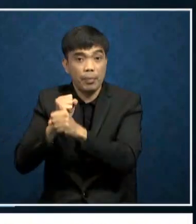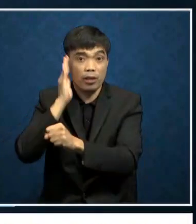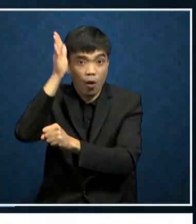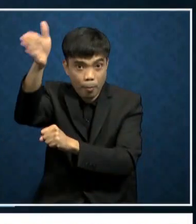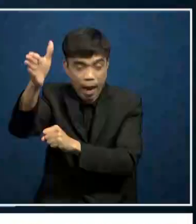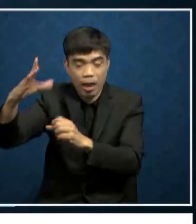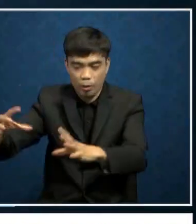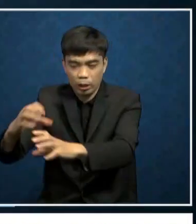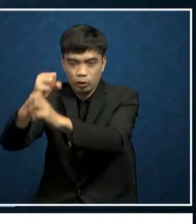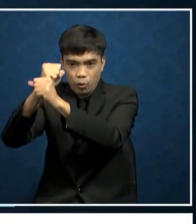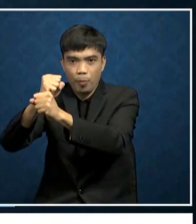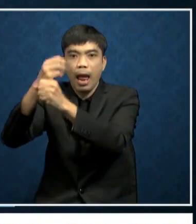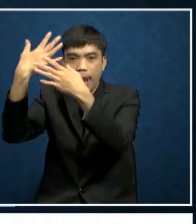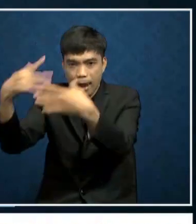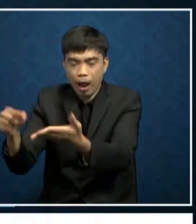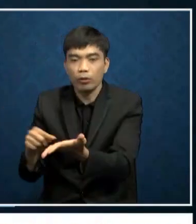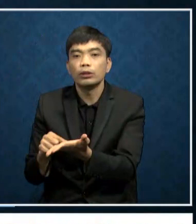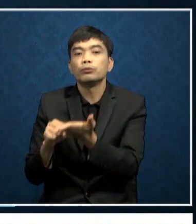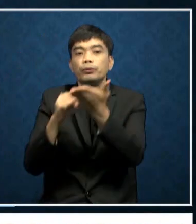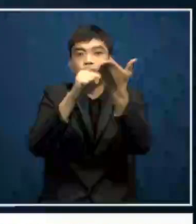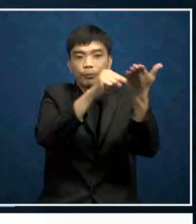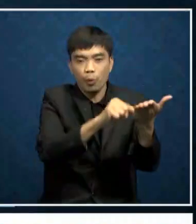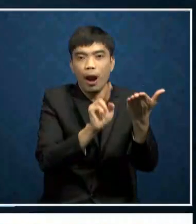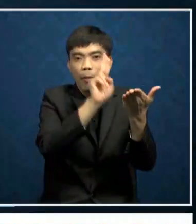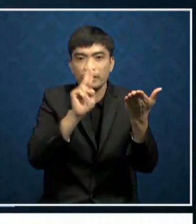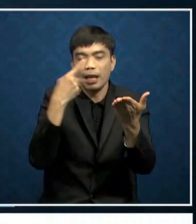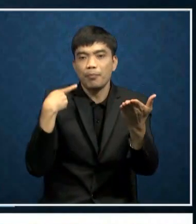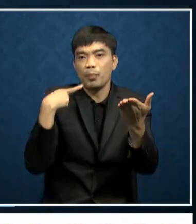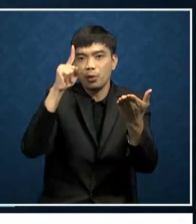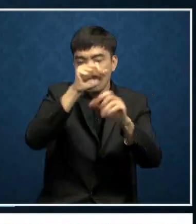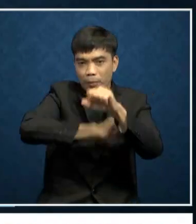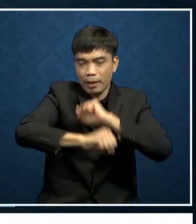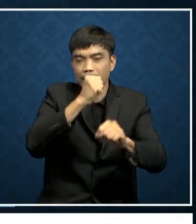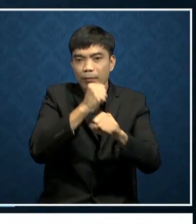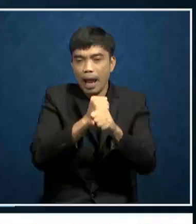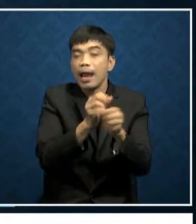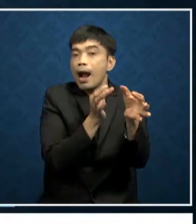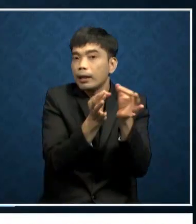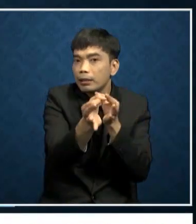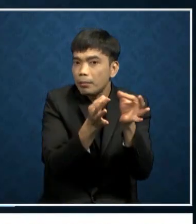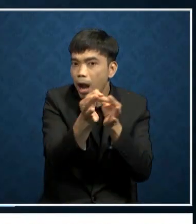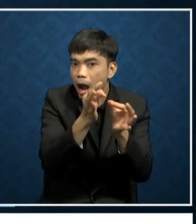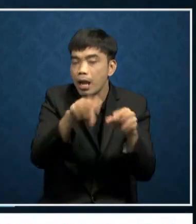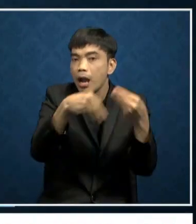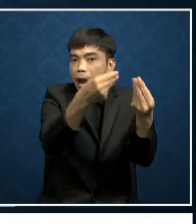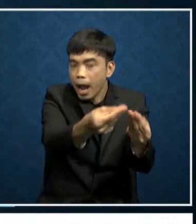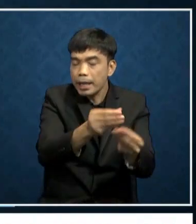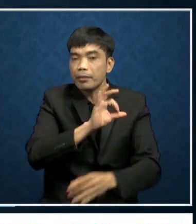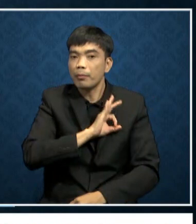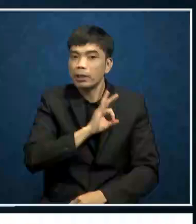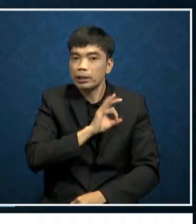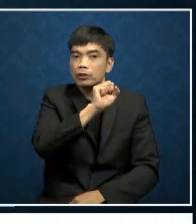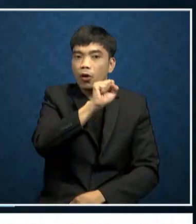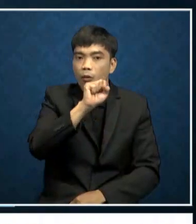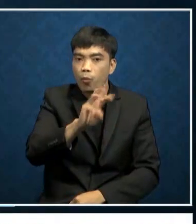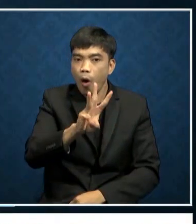ผลการพิจารณาข้อสังเกตและข้อเสนอแนะไปใช้ให้เกิดประโยชน์หรือสามารถชี้แจงข้อเท็จจริงต่อวุฒิสภาและประชาชนทั่ว